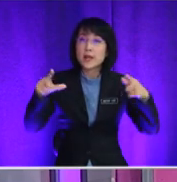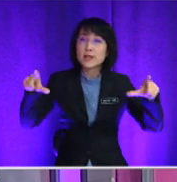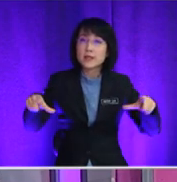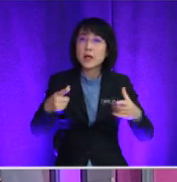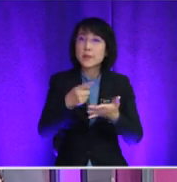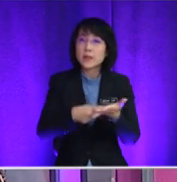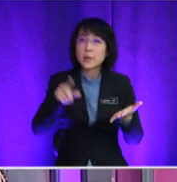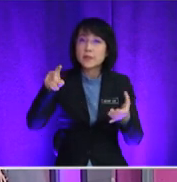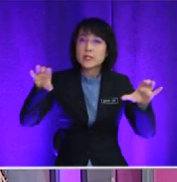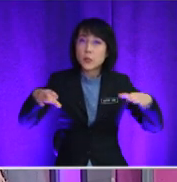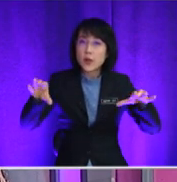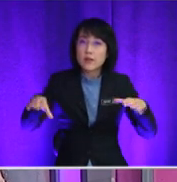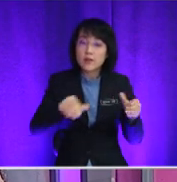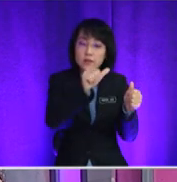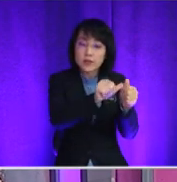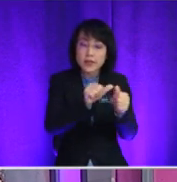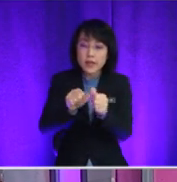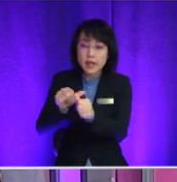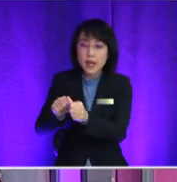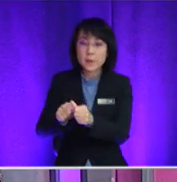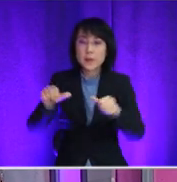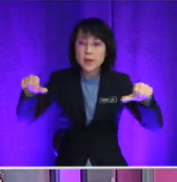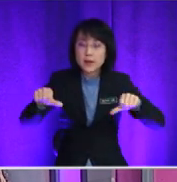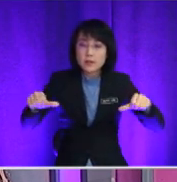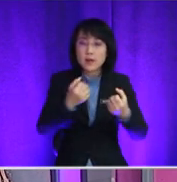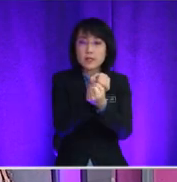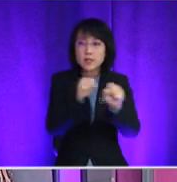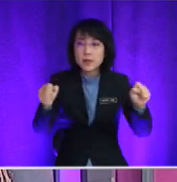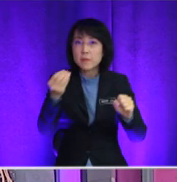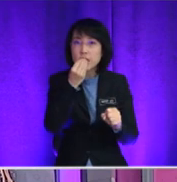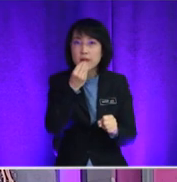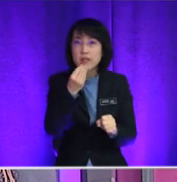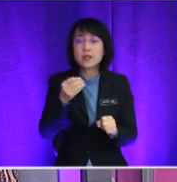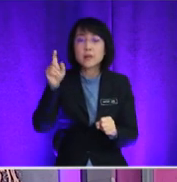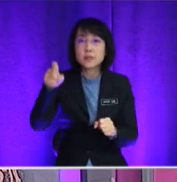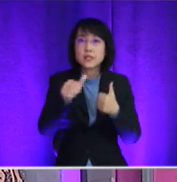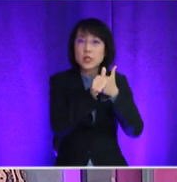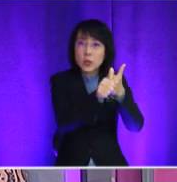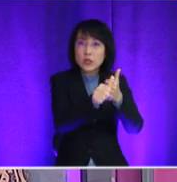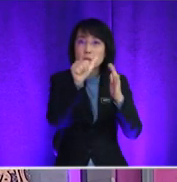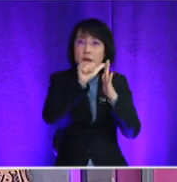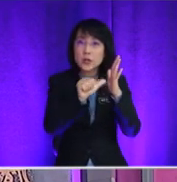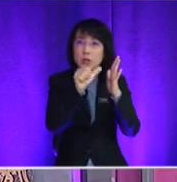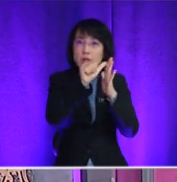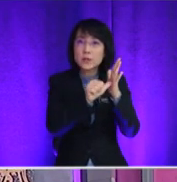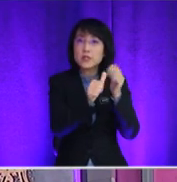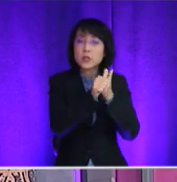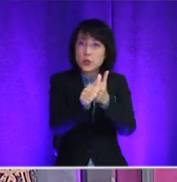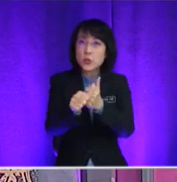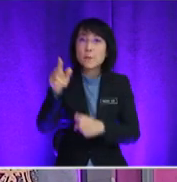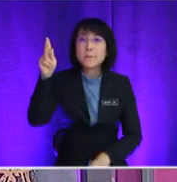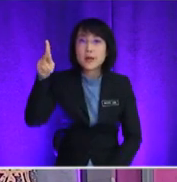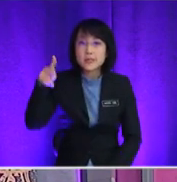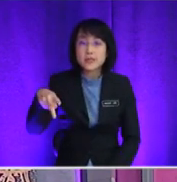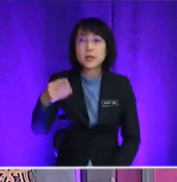setiap pengendali makanan ataupun penyedia makanan perlu ikuti atau perlu patuhi untuk memastikan makanan